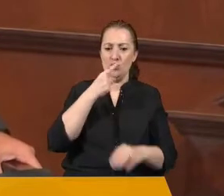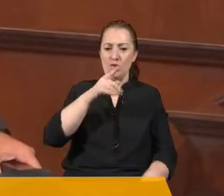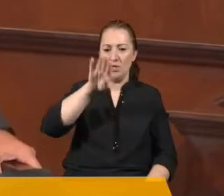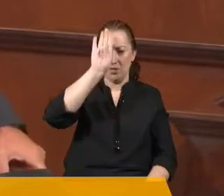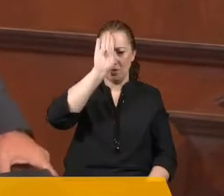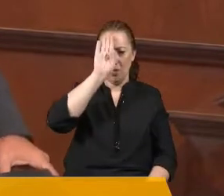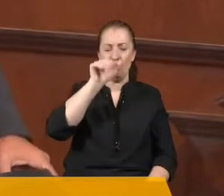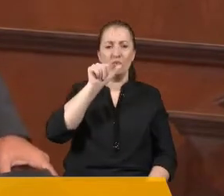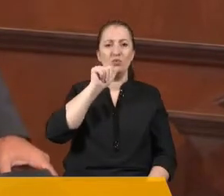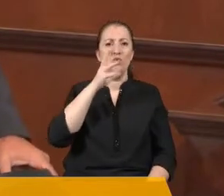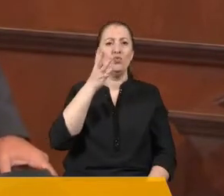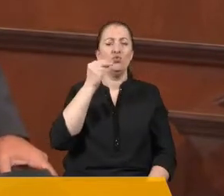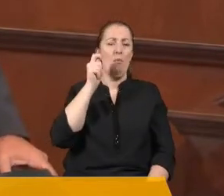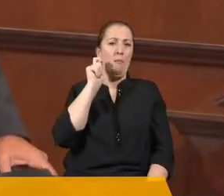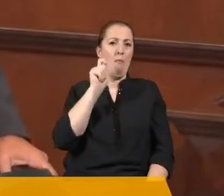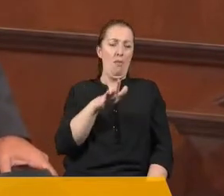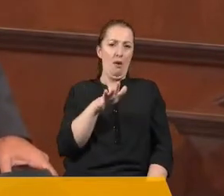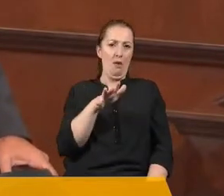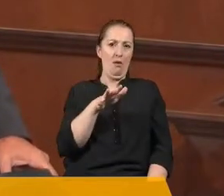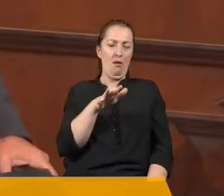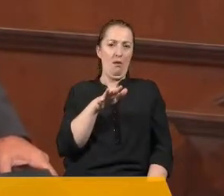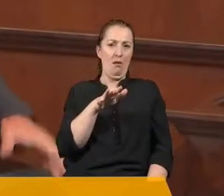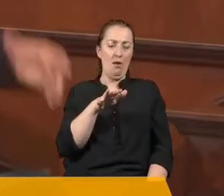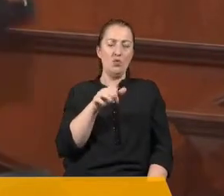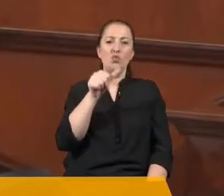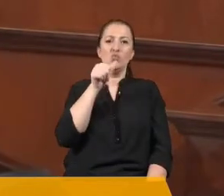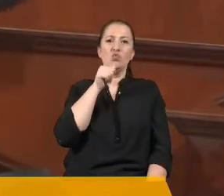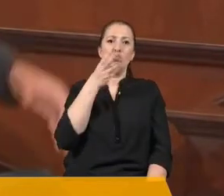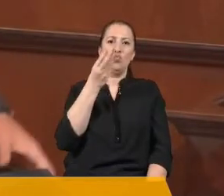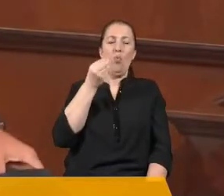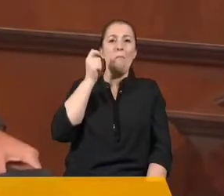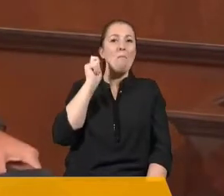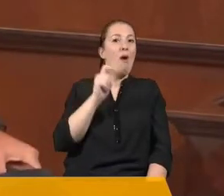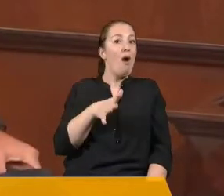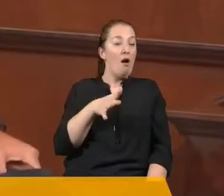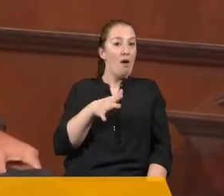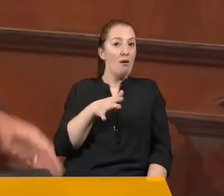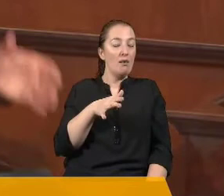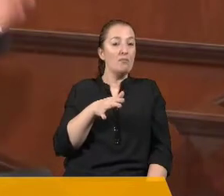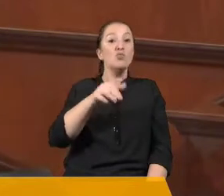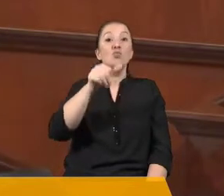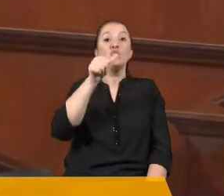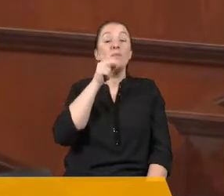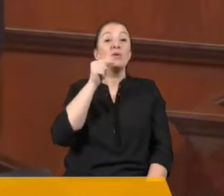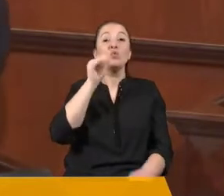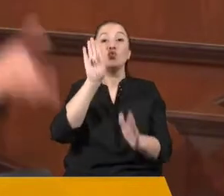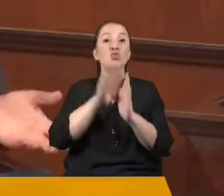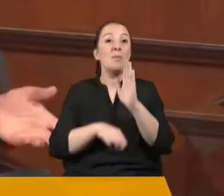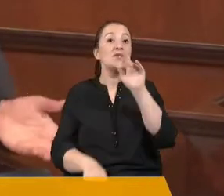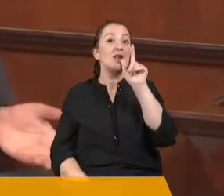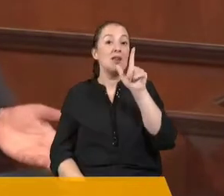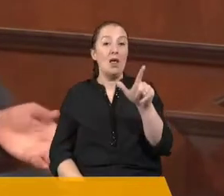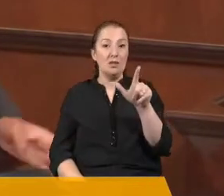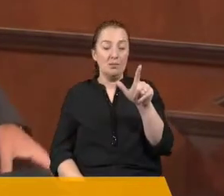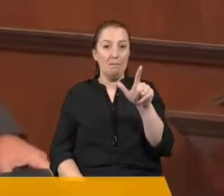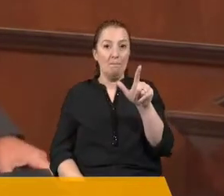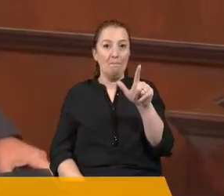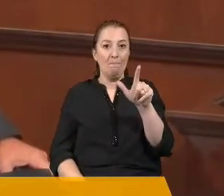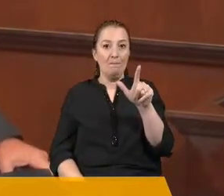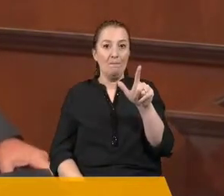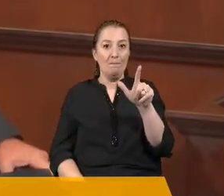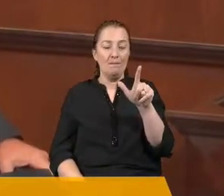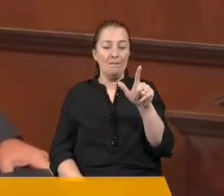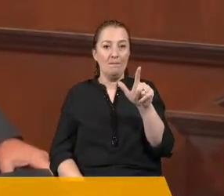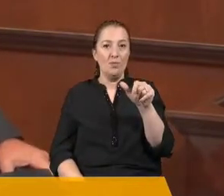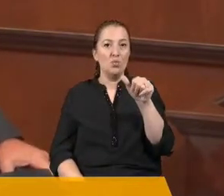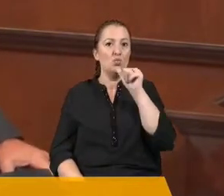pahalıya kullanıyor. Su çok pahalı, suyun ucuzlaması lazım.